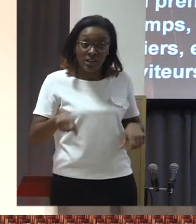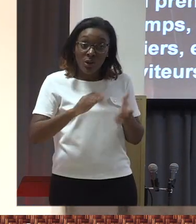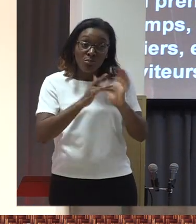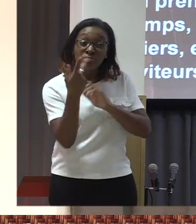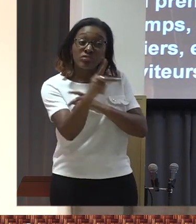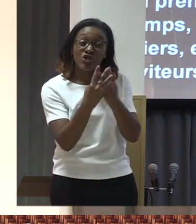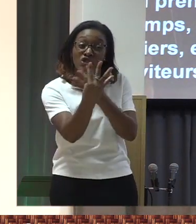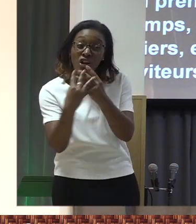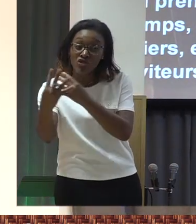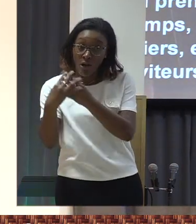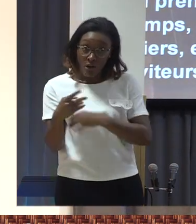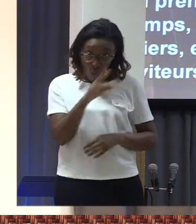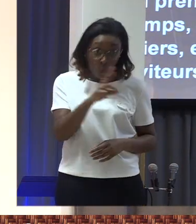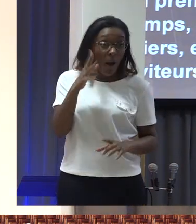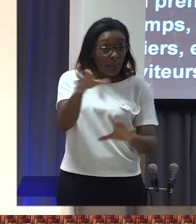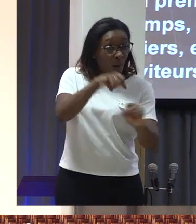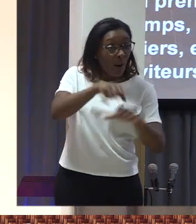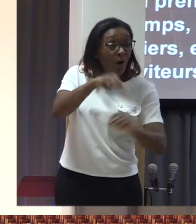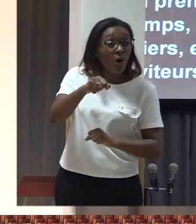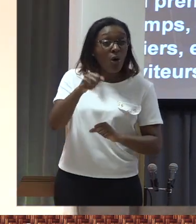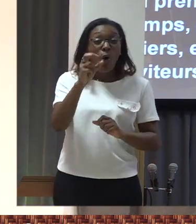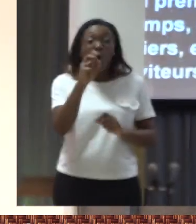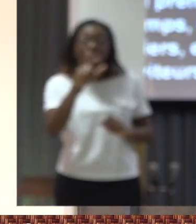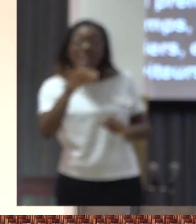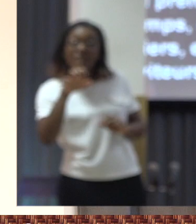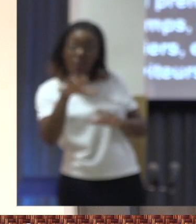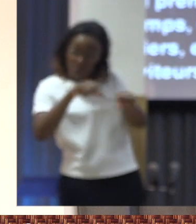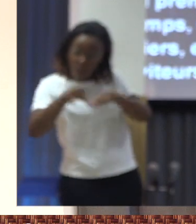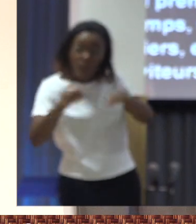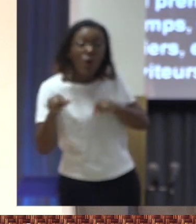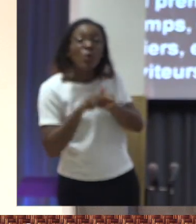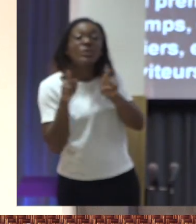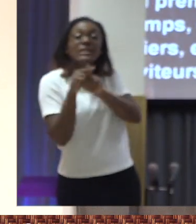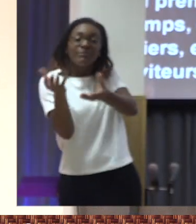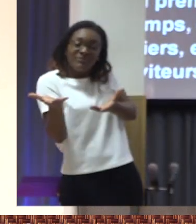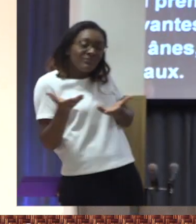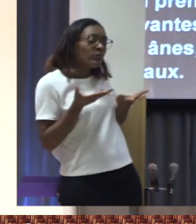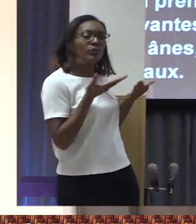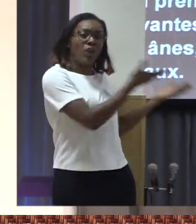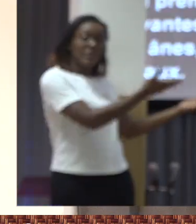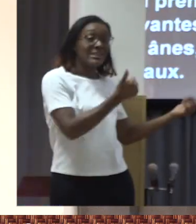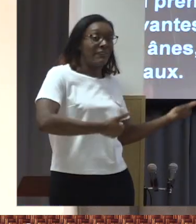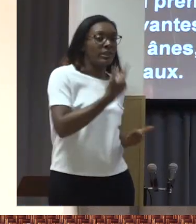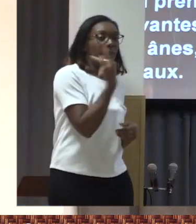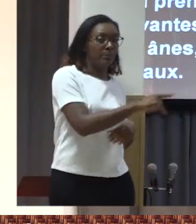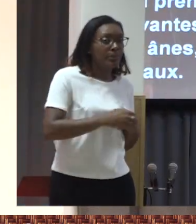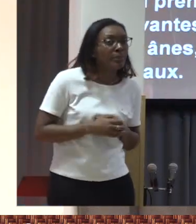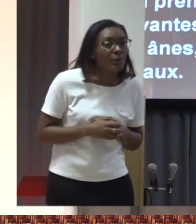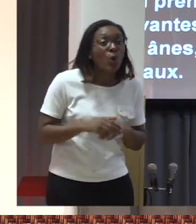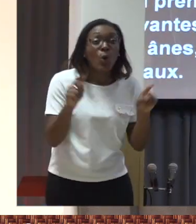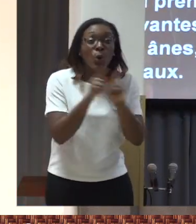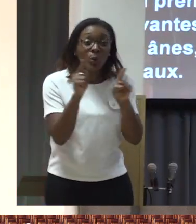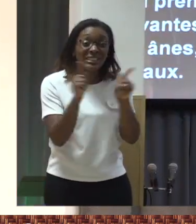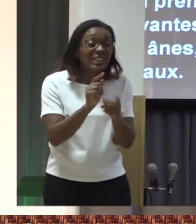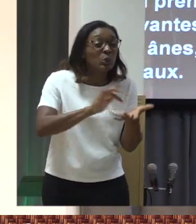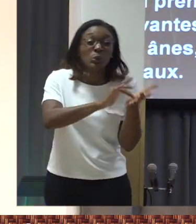champs, de vos vignes et de vos oliviers. Il la donnera à ses serviteurs. Il prendra la dîme du